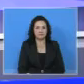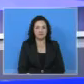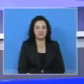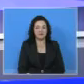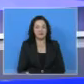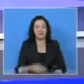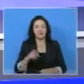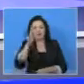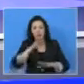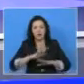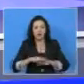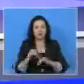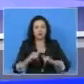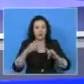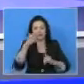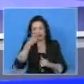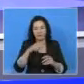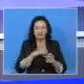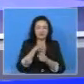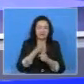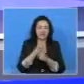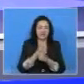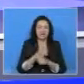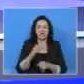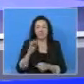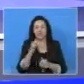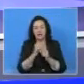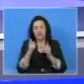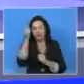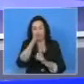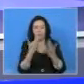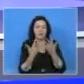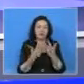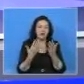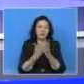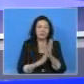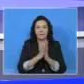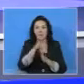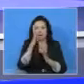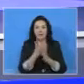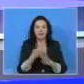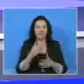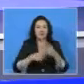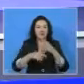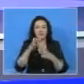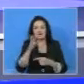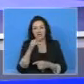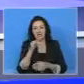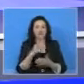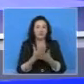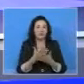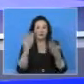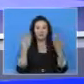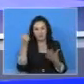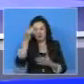помощь на государство для развития собственного дела в темирском районе с каждым годом растет число соискателей и получателей безвозмездных грантов только